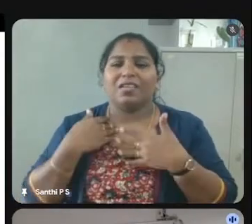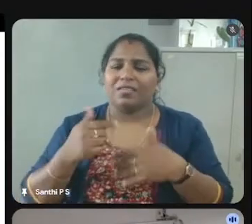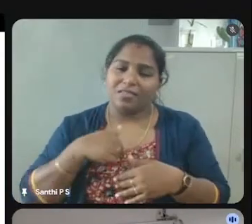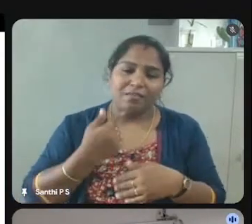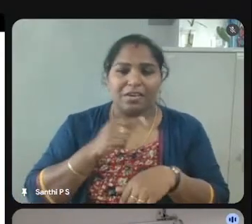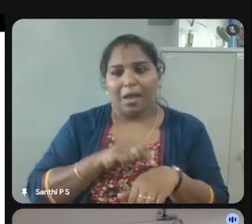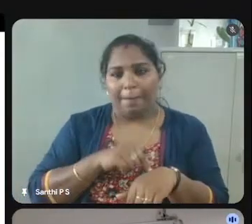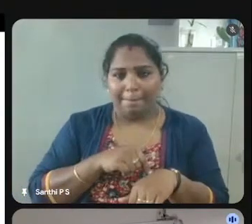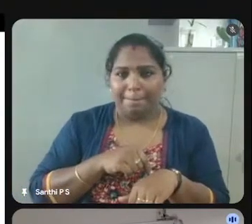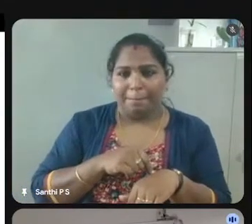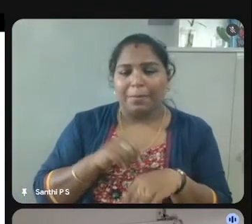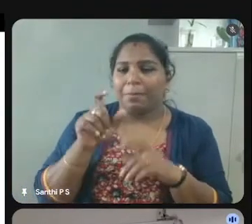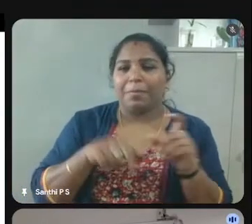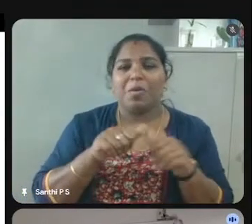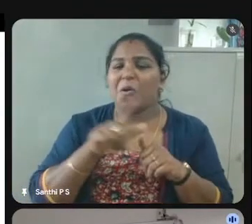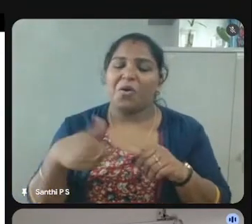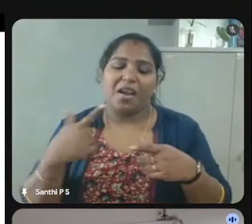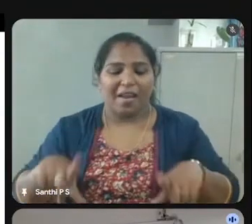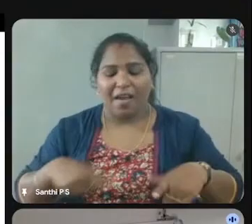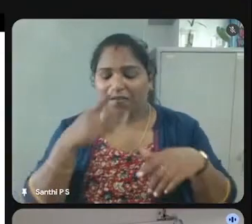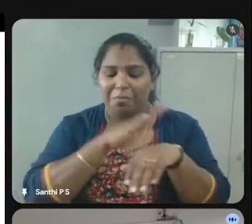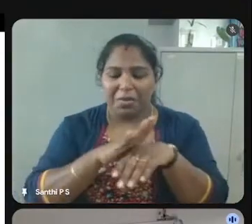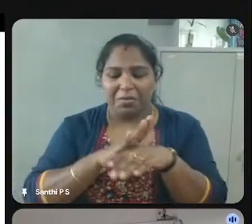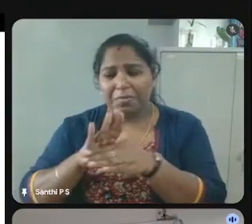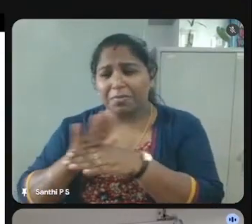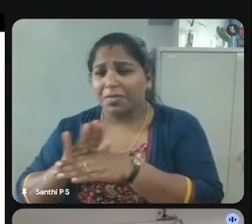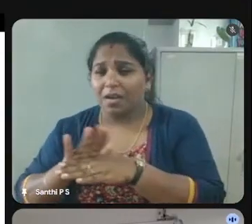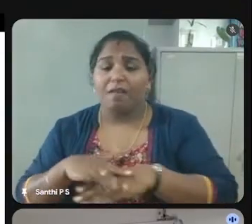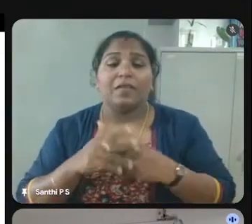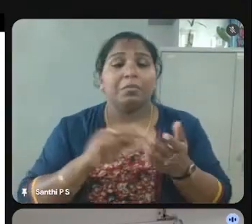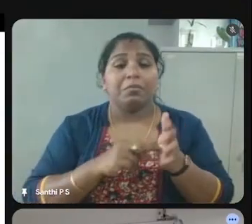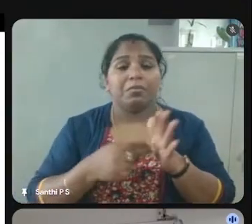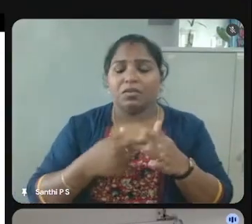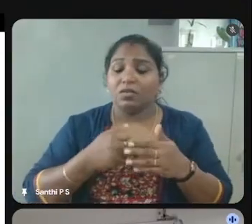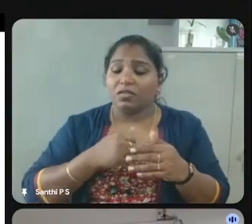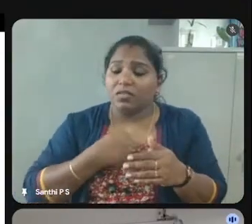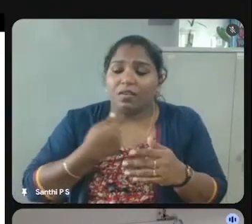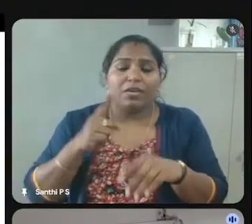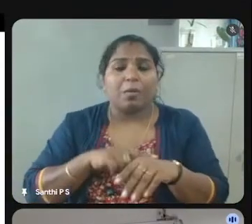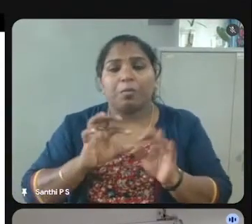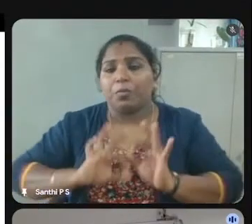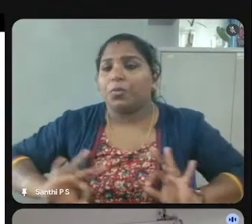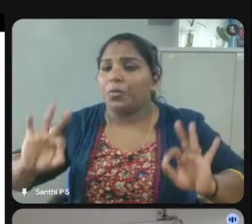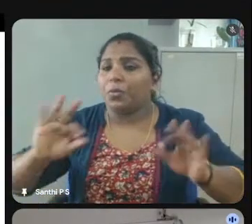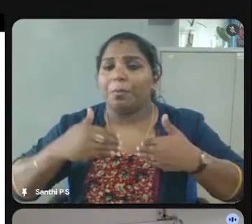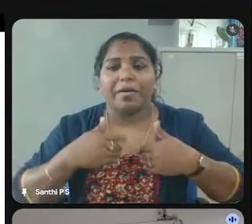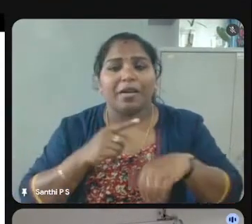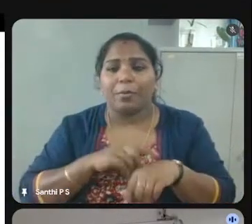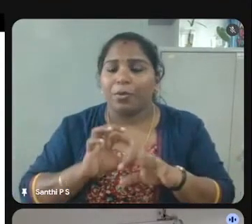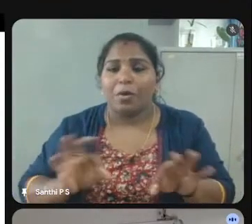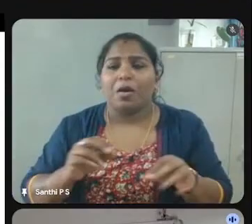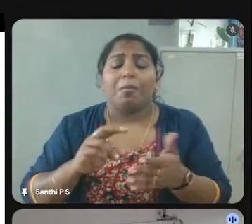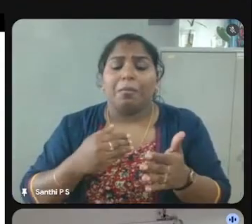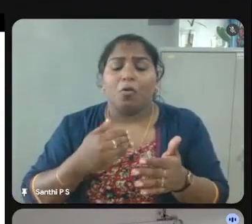പലപ്പോഴും പലർക്കും ഇല്ലാത്ത ഒരു കാര്യമാണ് മീ ടൈം എന്ന് പറയുന്നത്. എനിക്ക് വേണ്ടി കുറച്ച് സമയം എന്ന് പറയുന്നത്. പലരും ചിന്തിക്കുന്നത് മീ ടൈം എന്ന് പറയുന്നത് ഒരു